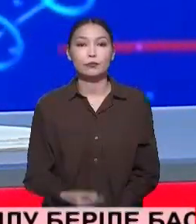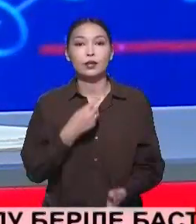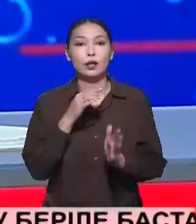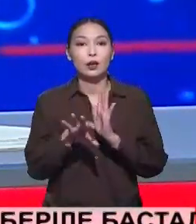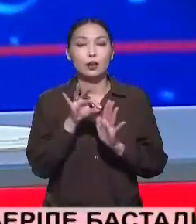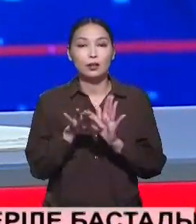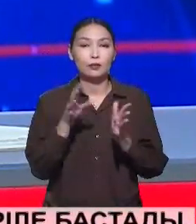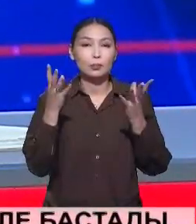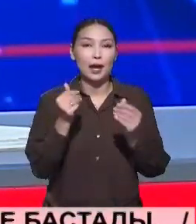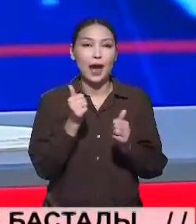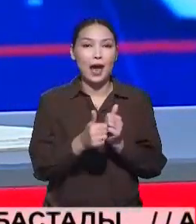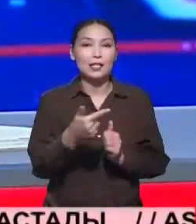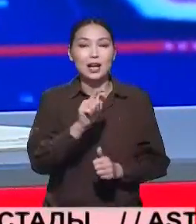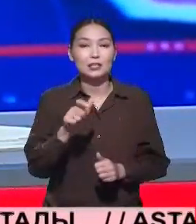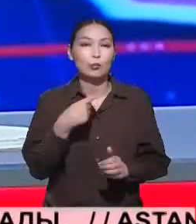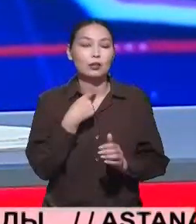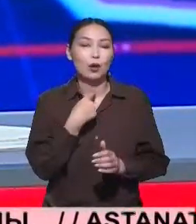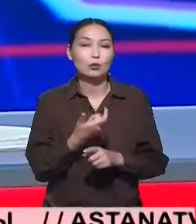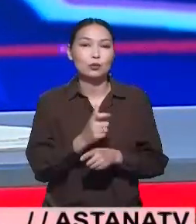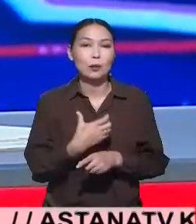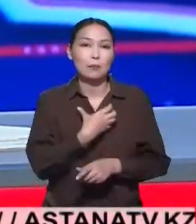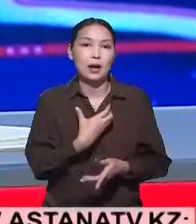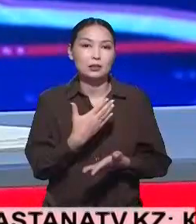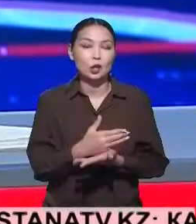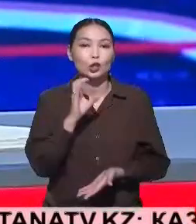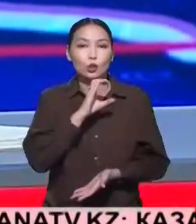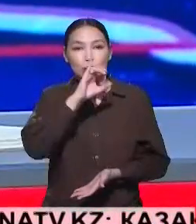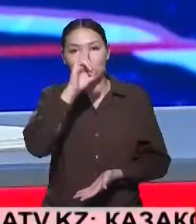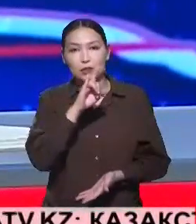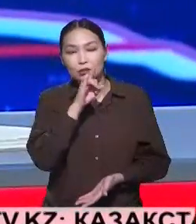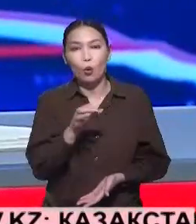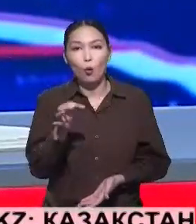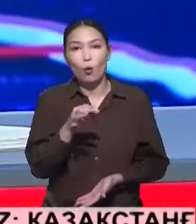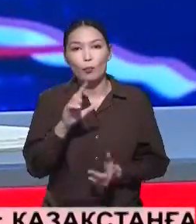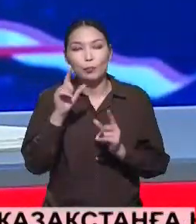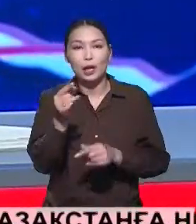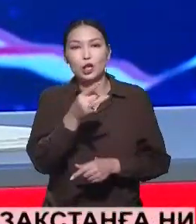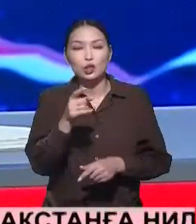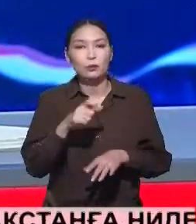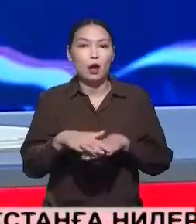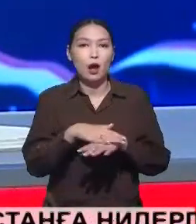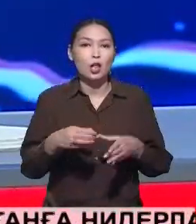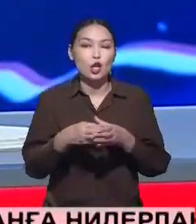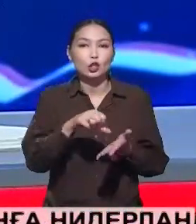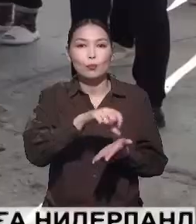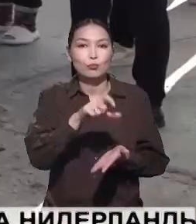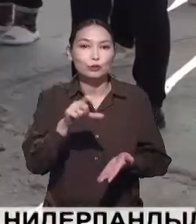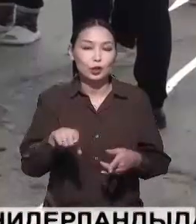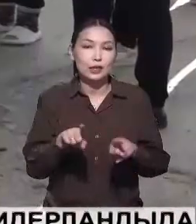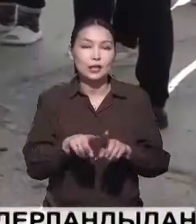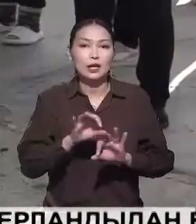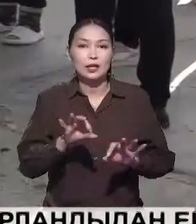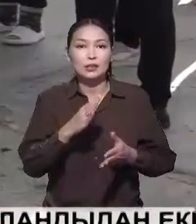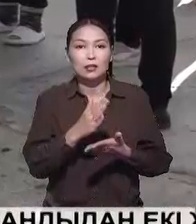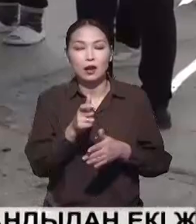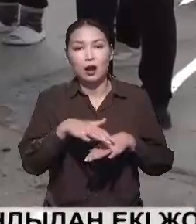Референдум кезінде әрбір азаматтың дауысы маңызды. Солтүстік Қазақстан облысына барған республикалық халықтық штаб мүшелері осылай деп есептейді. Олар